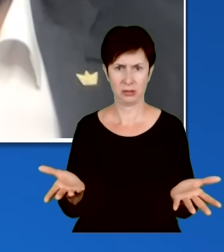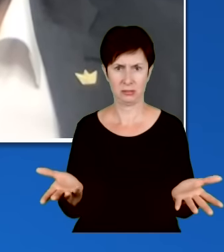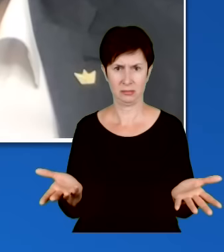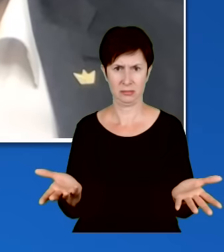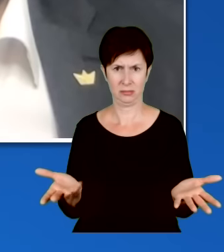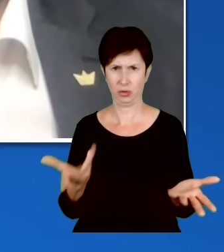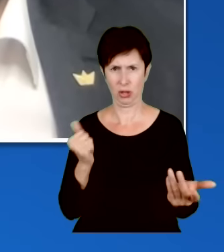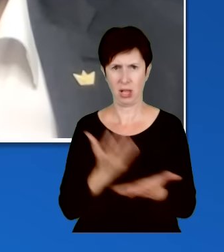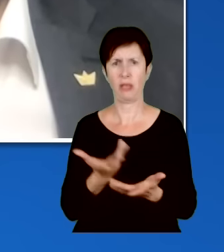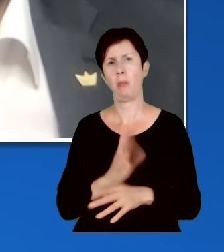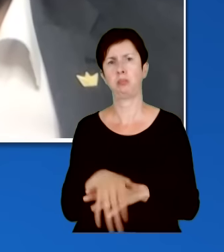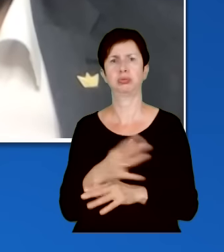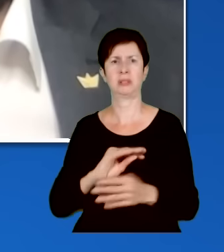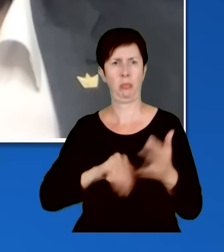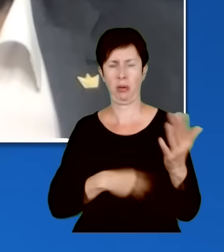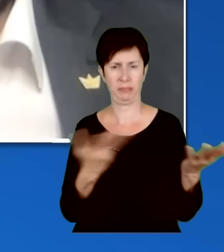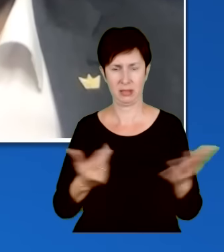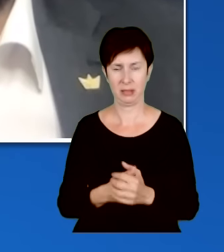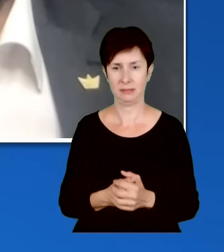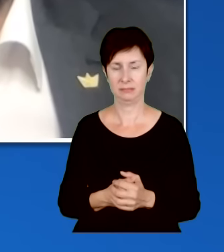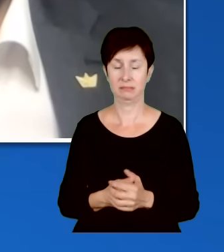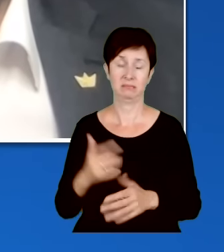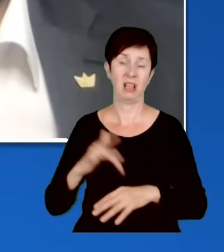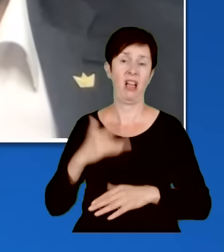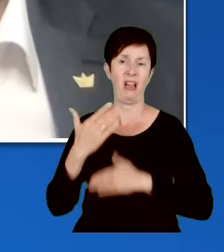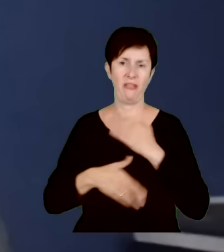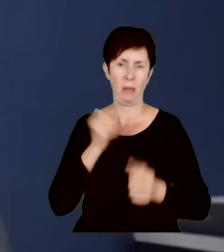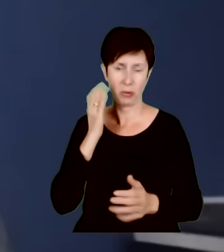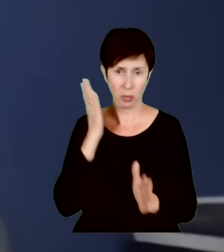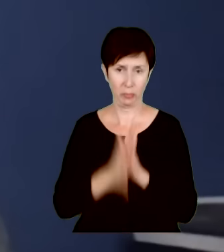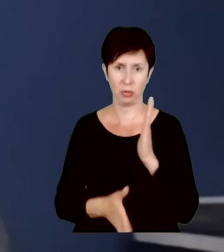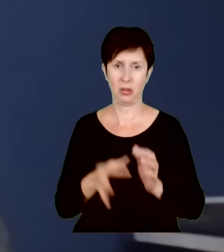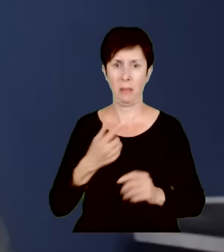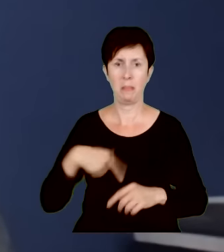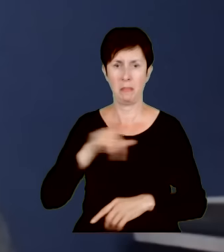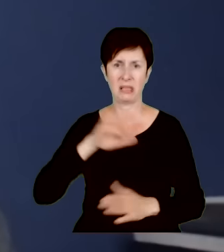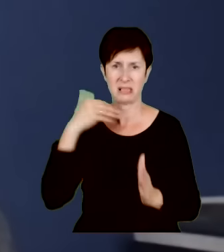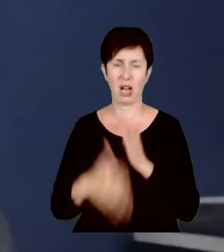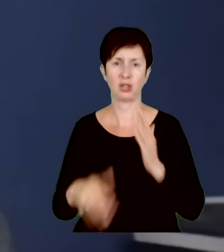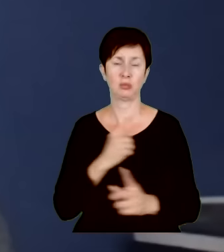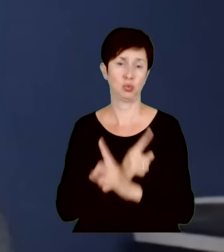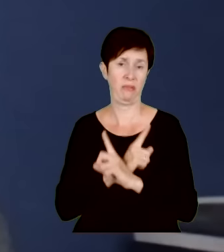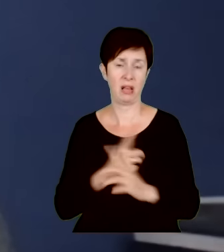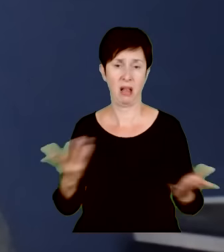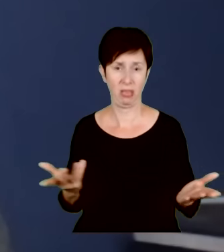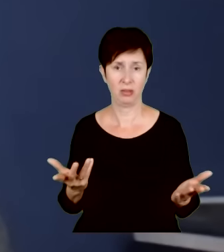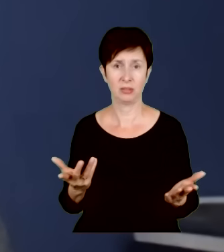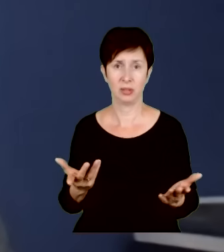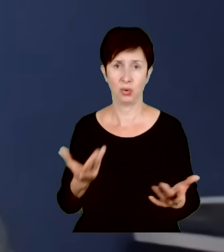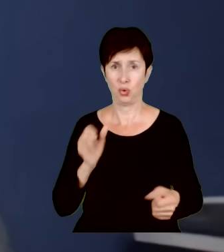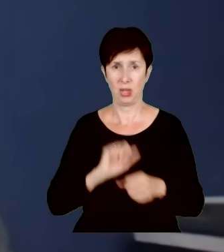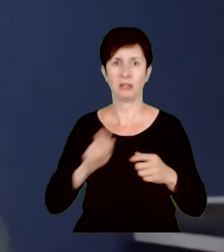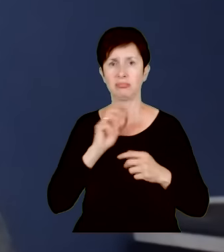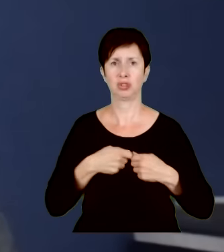pusty gest pani redaktor No konsekwencje Szanowni państwo będą proste No stracimy suwerenność naszego kraju to jest sprzedaż